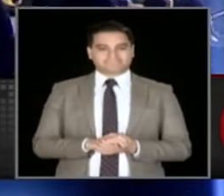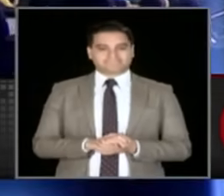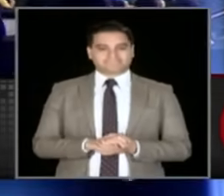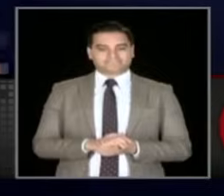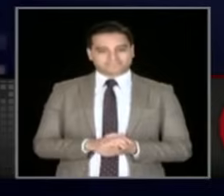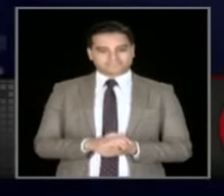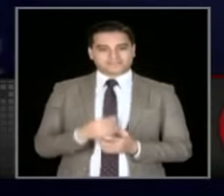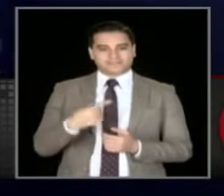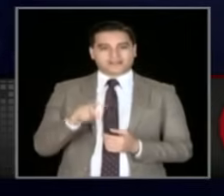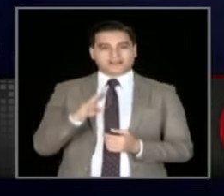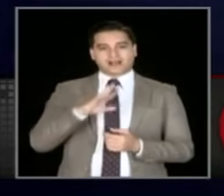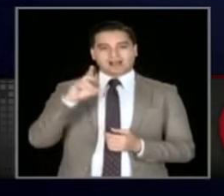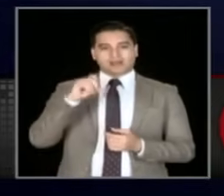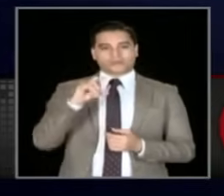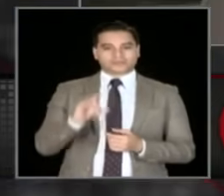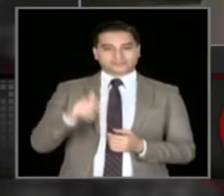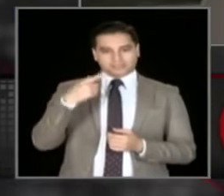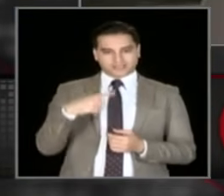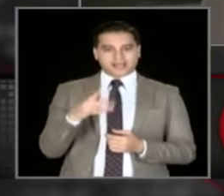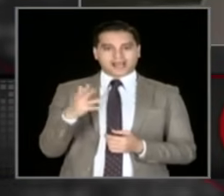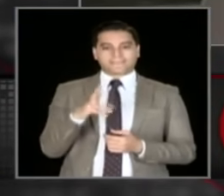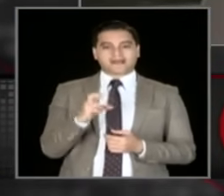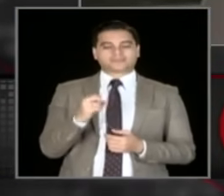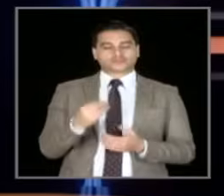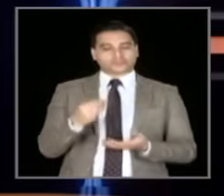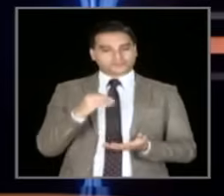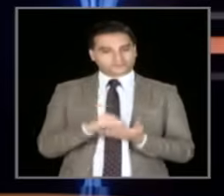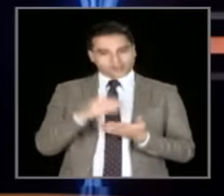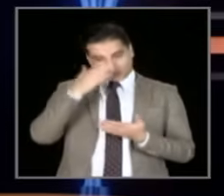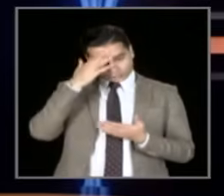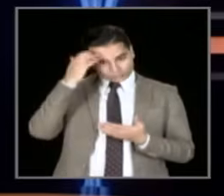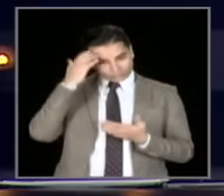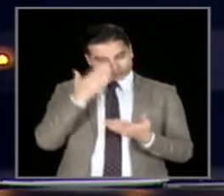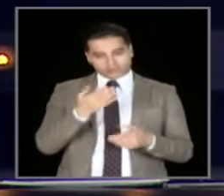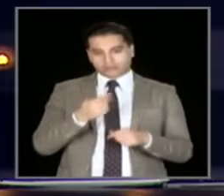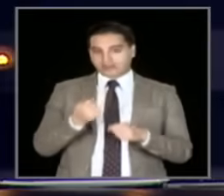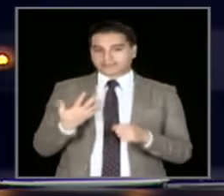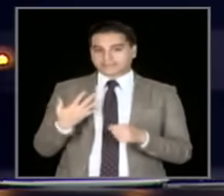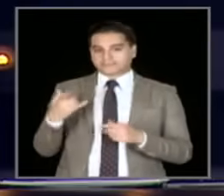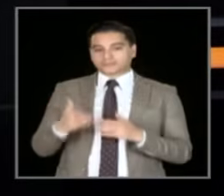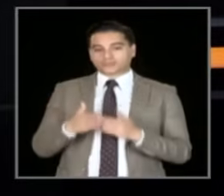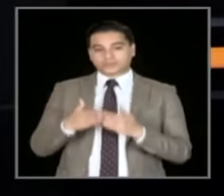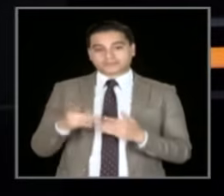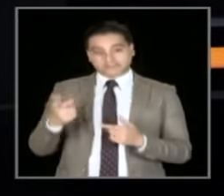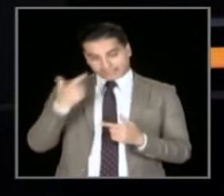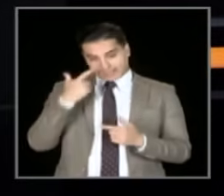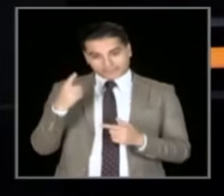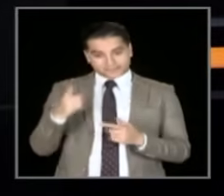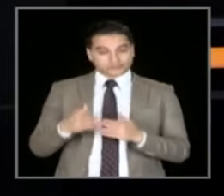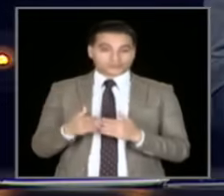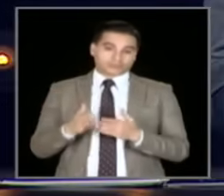برافو عليك يا كلاوديا، 10 نقاط. 25 أسيوط ناقص 5 السويس. السويس خلي